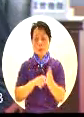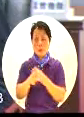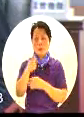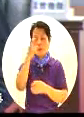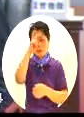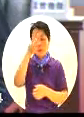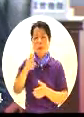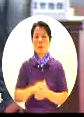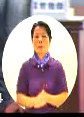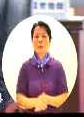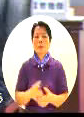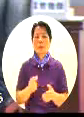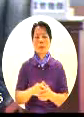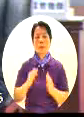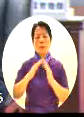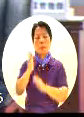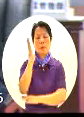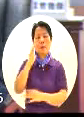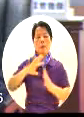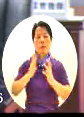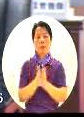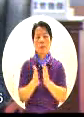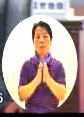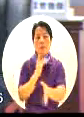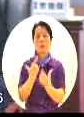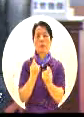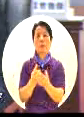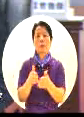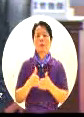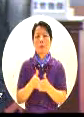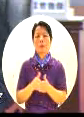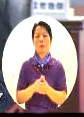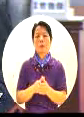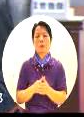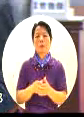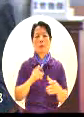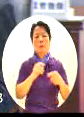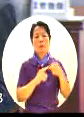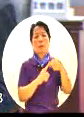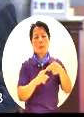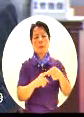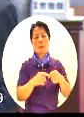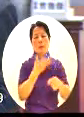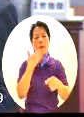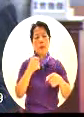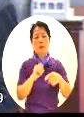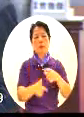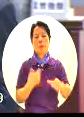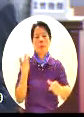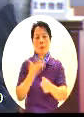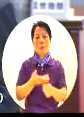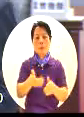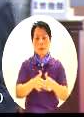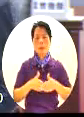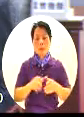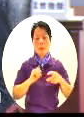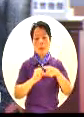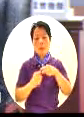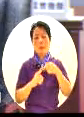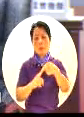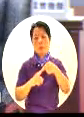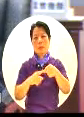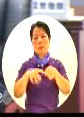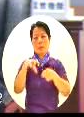希望我们事务团队能够民营化齁。那现在让公车处已经正式了齁，